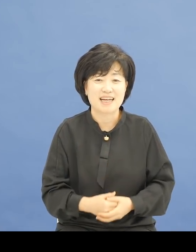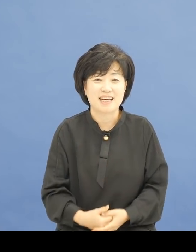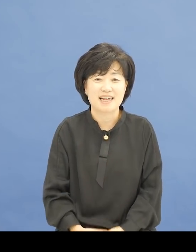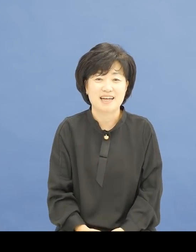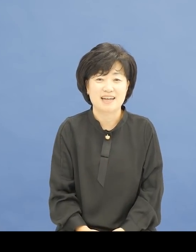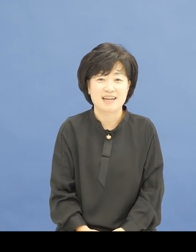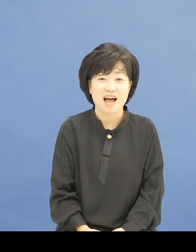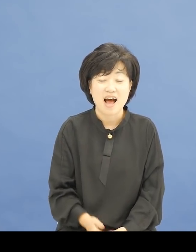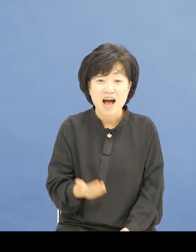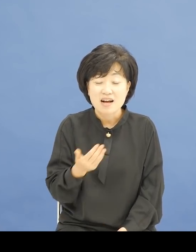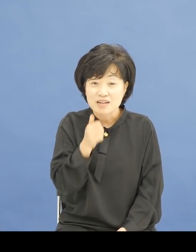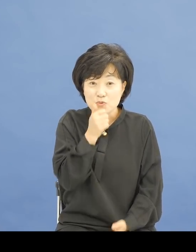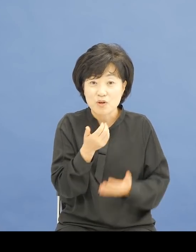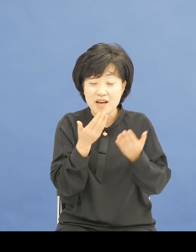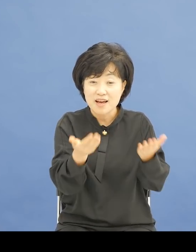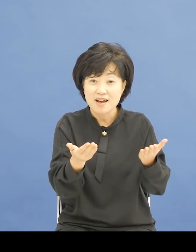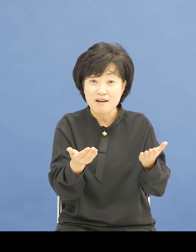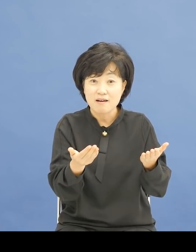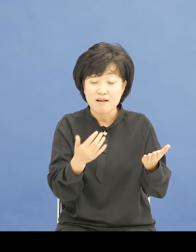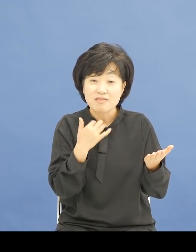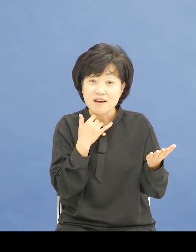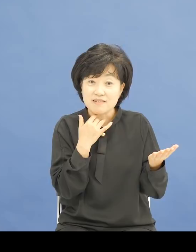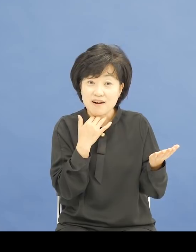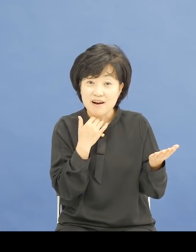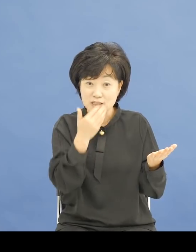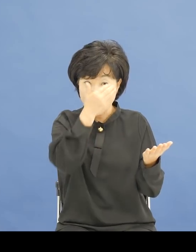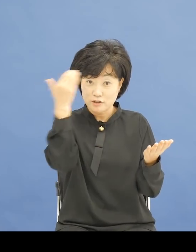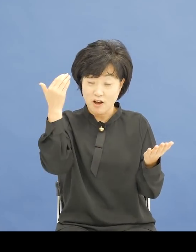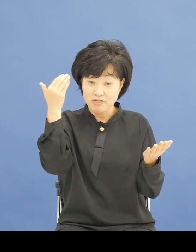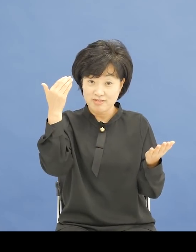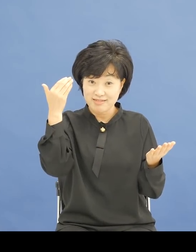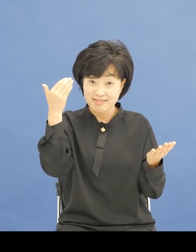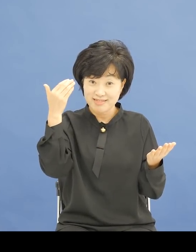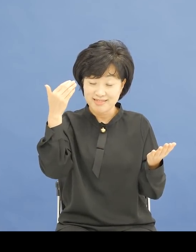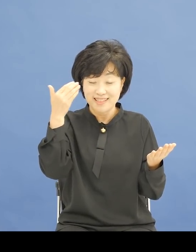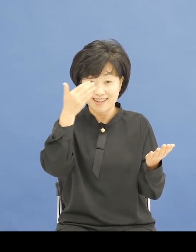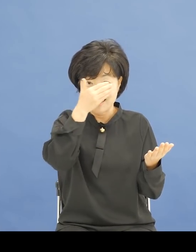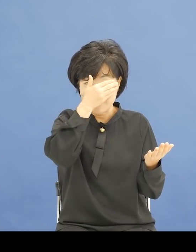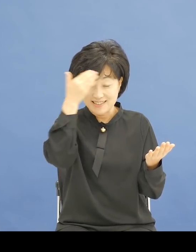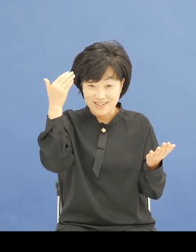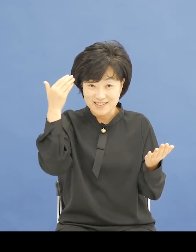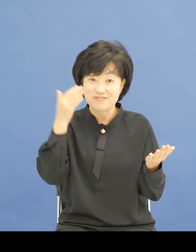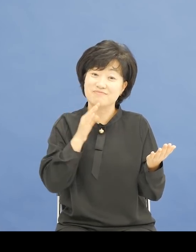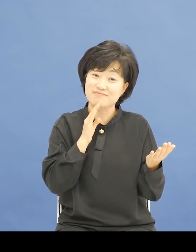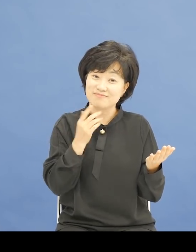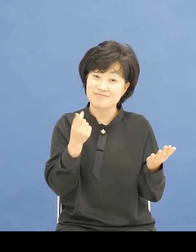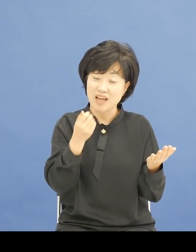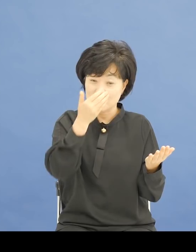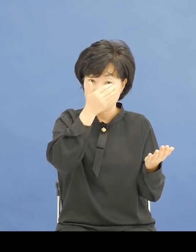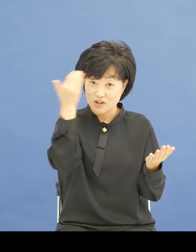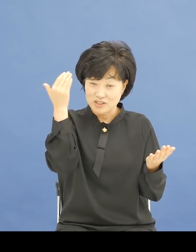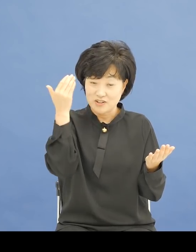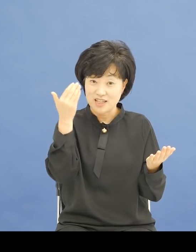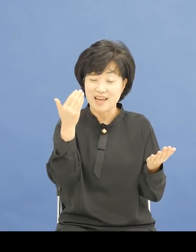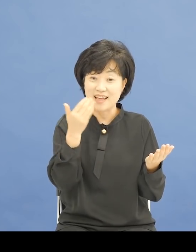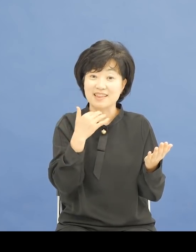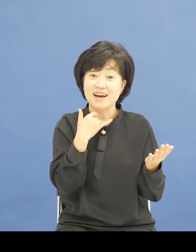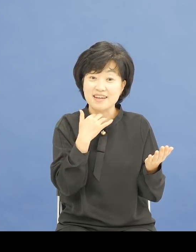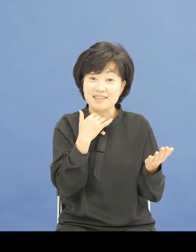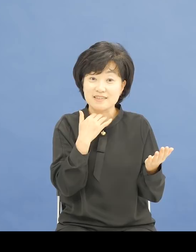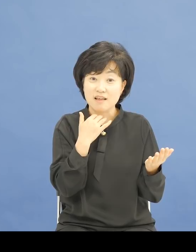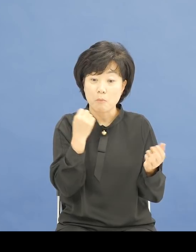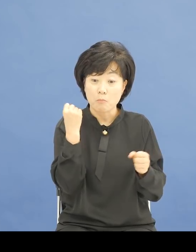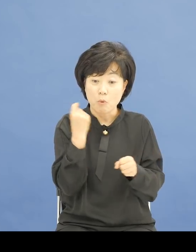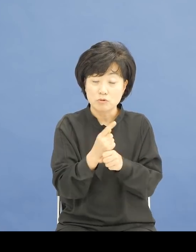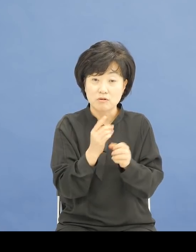반갑습니다. 아까 소개에 올렸는데 벌써 나이가 제가 청년이라고 소개했어요. 청년 작가라고. 네, 그렇습니다. 청년의 나이신데